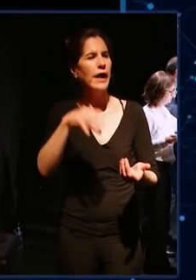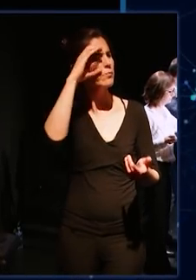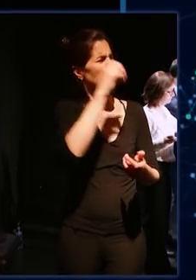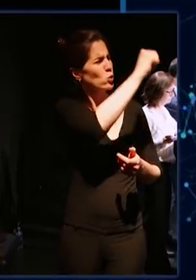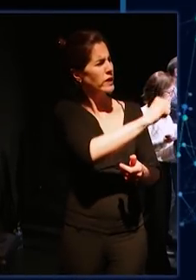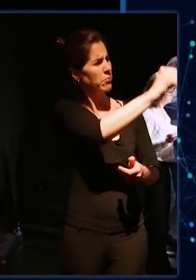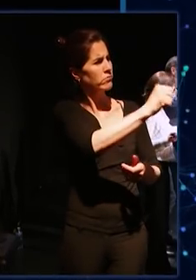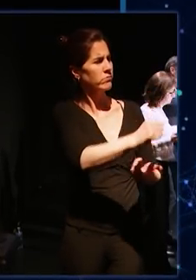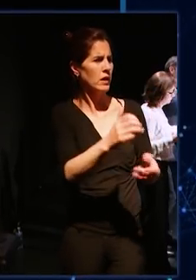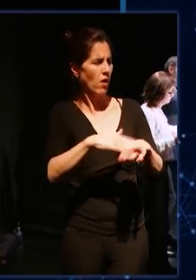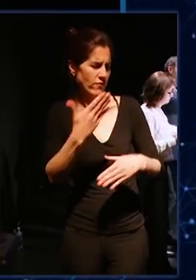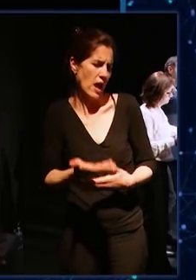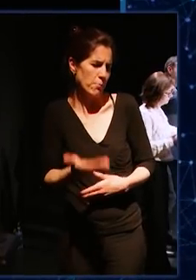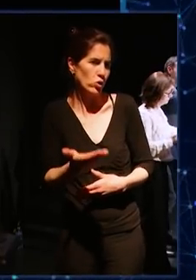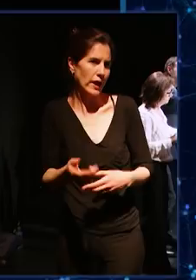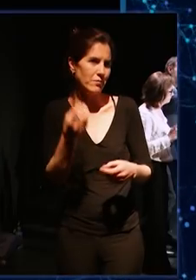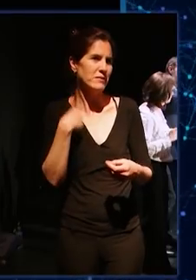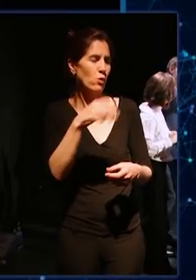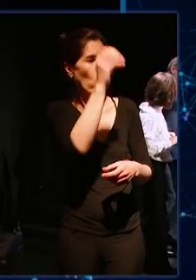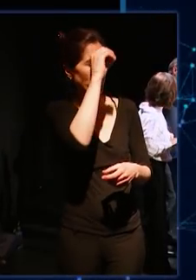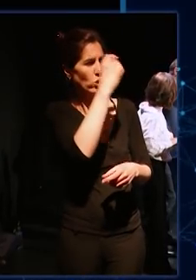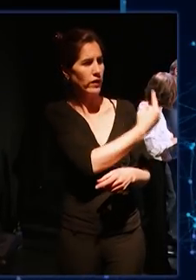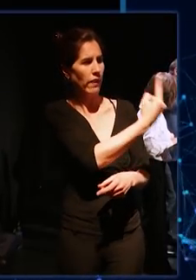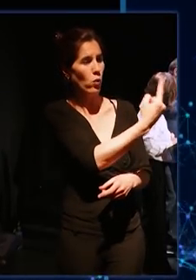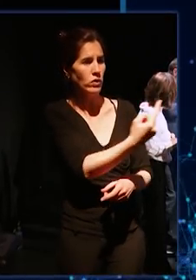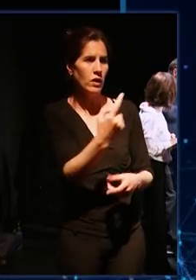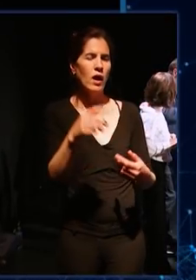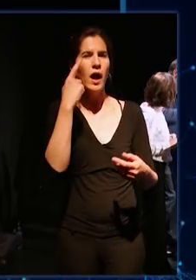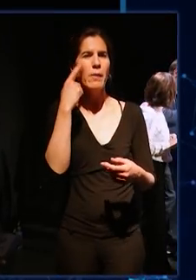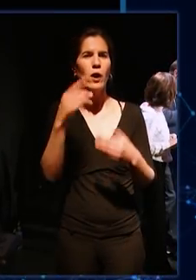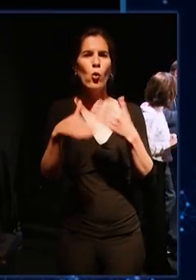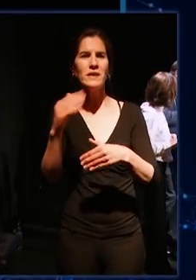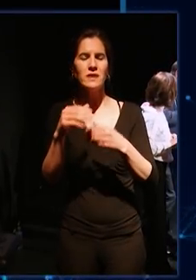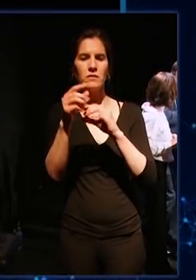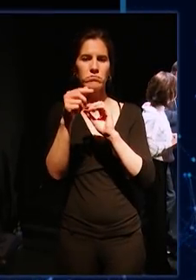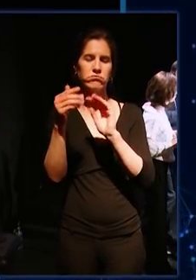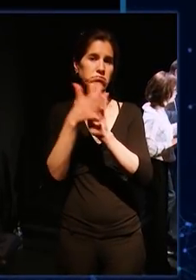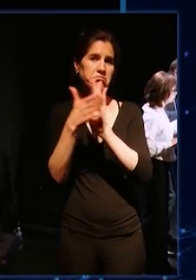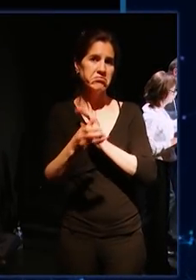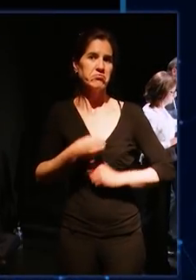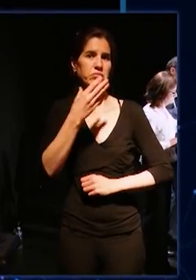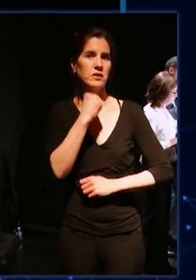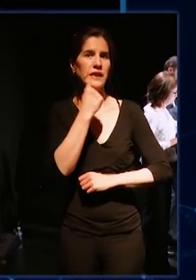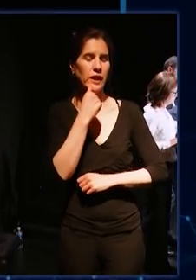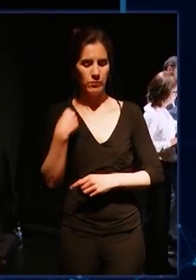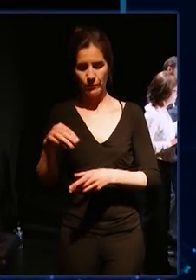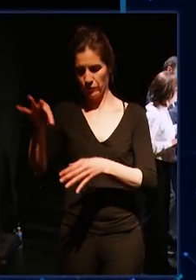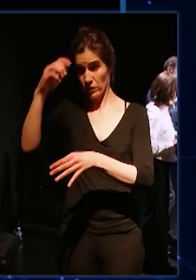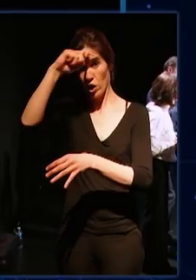veurem qui comença aquest primer torn de debat parlant de mobilitat. Tenim aquí aquesta urna amb els noms